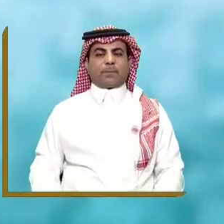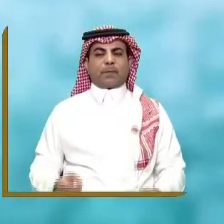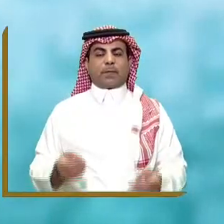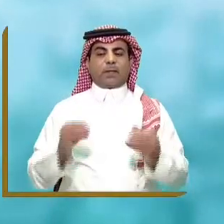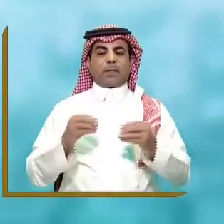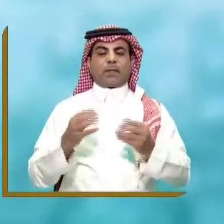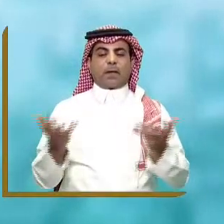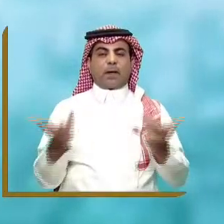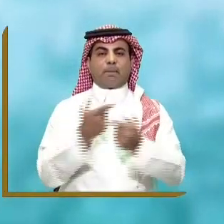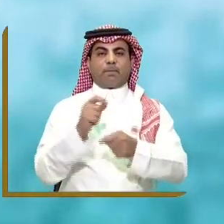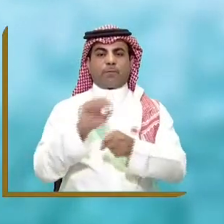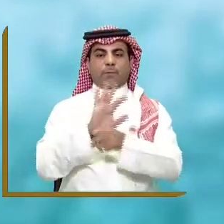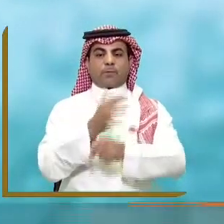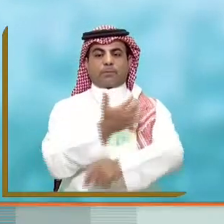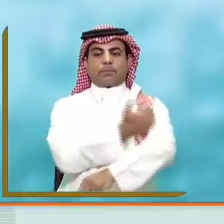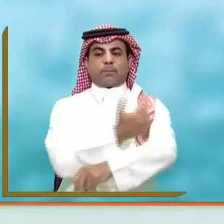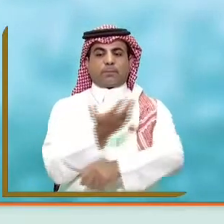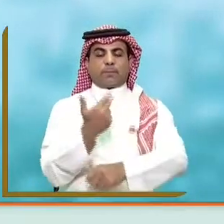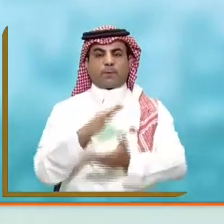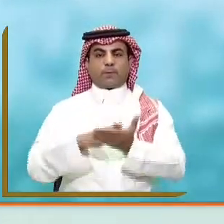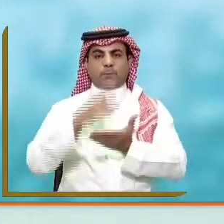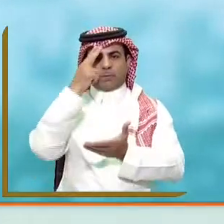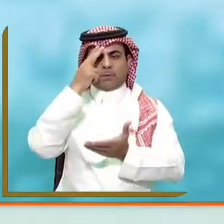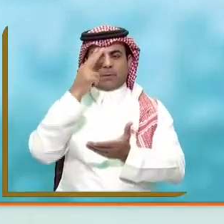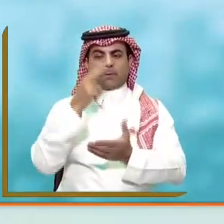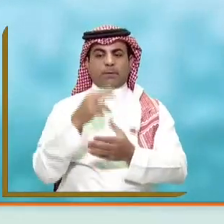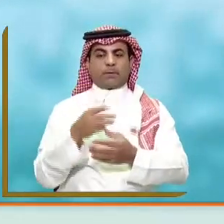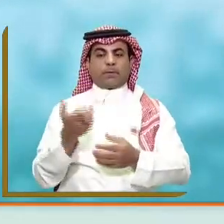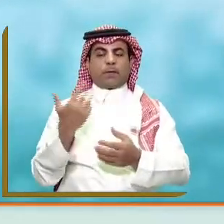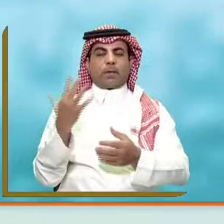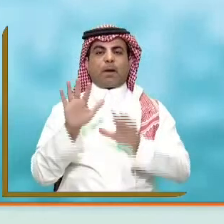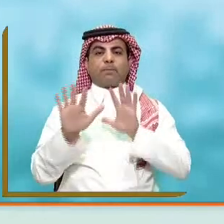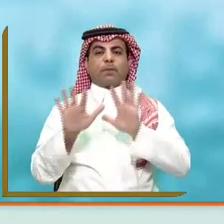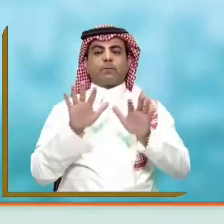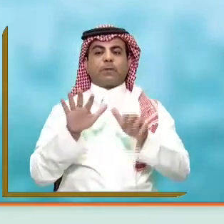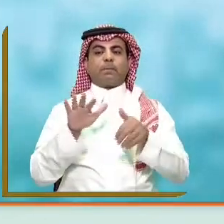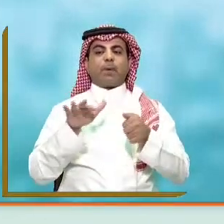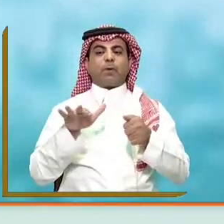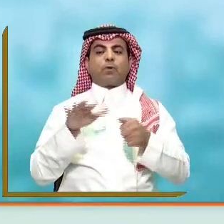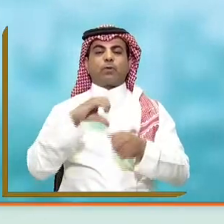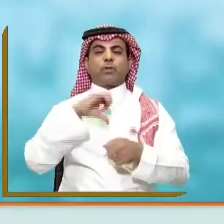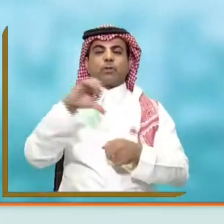إلى ذلك تجاوز إجمالي الجرعات المعطاة من لقاح كورونا في المملكة